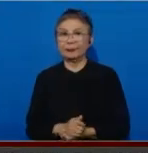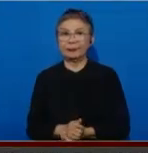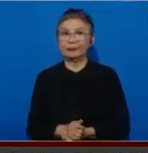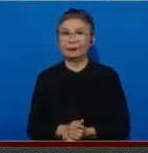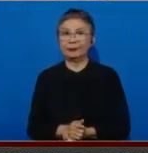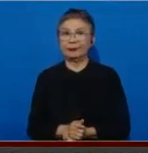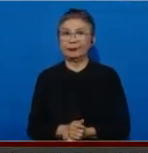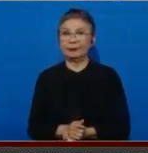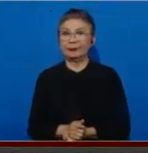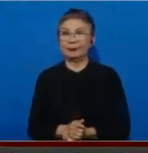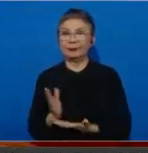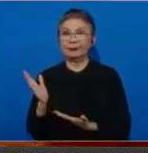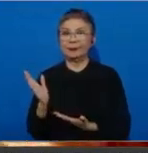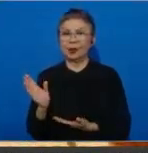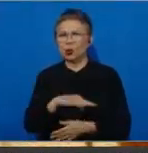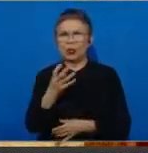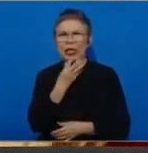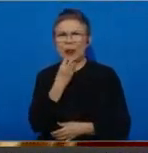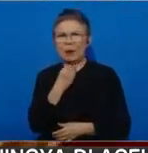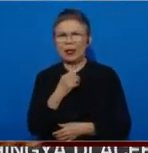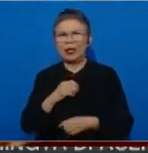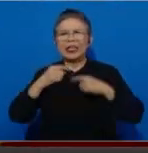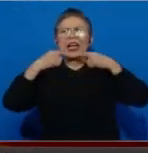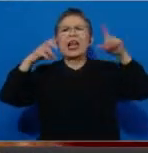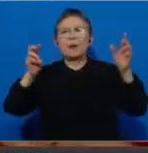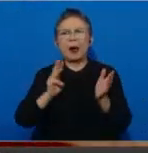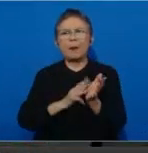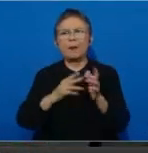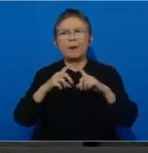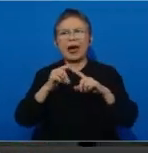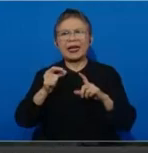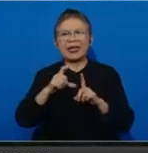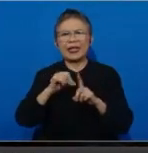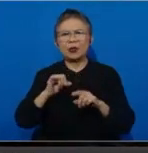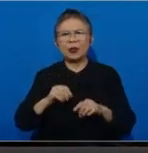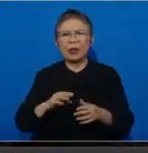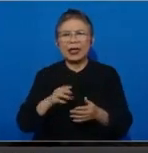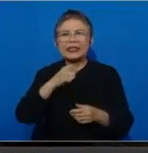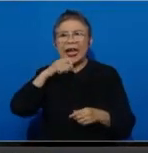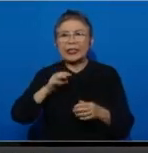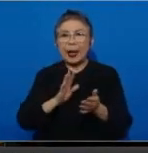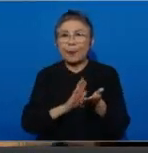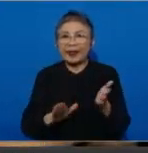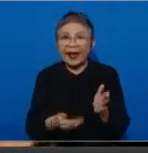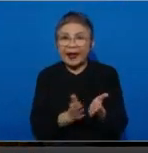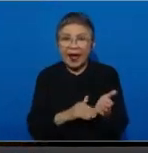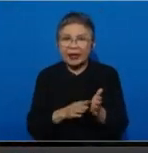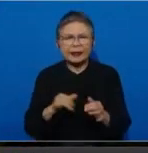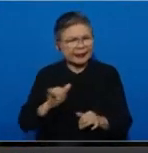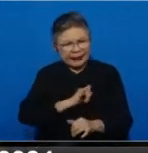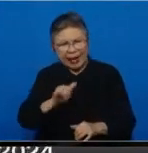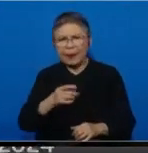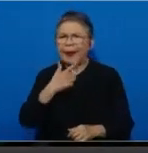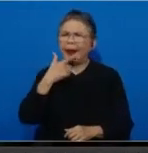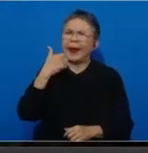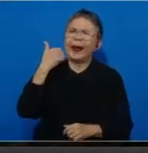mau hidangan serba kambing Pak Mardi memang tidak ada yang bawa perengus rasa sate menteganya pun gurih dan meresap ke dalam daging